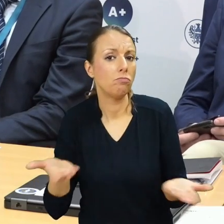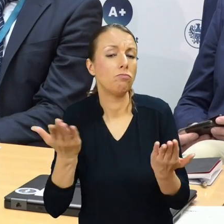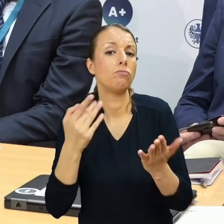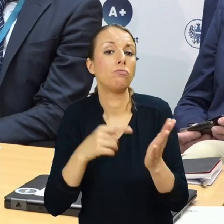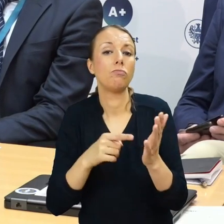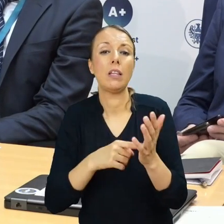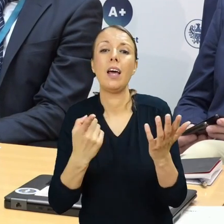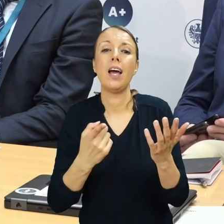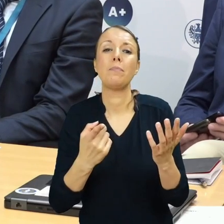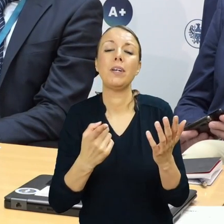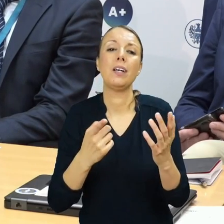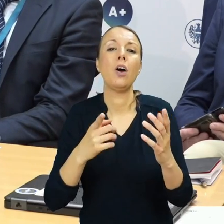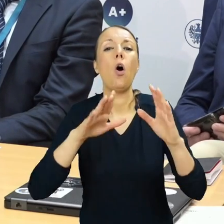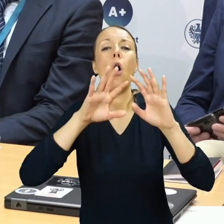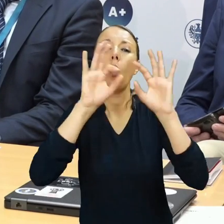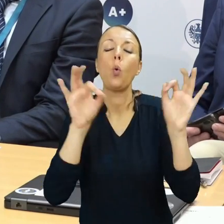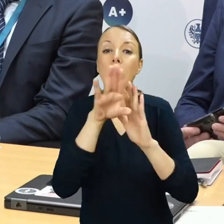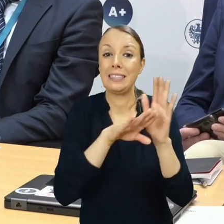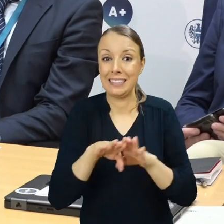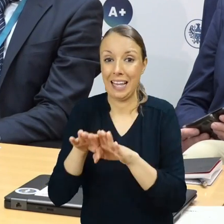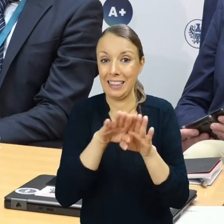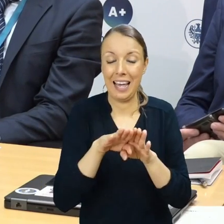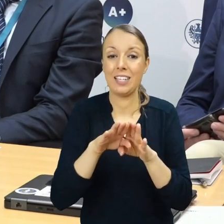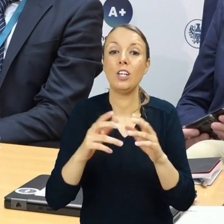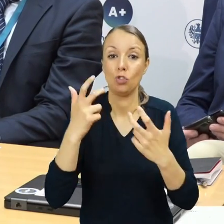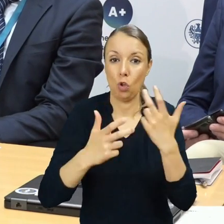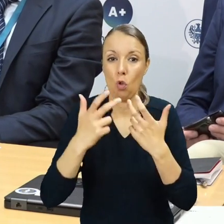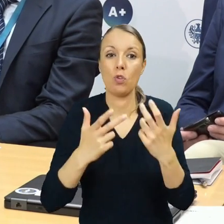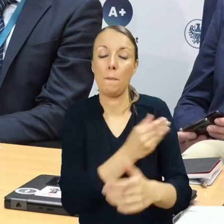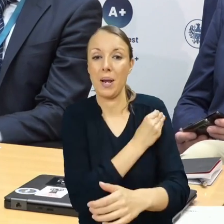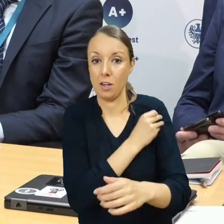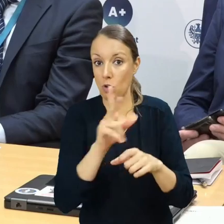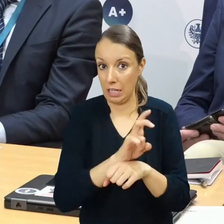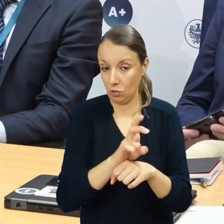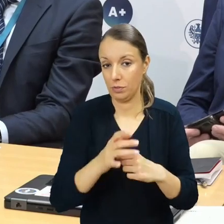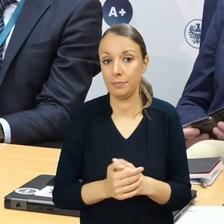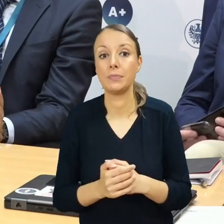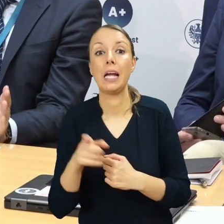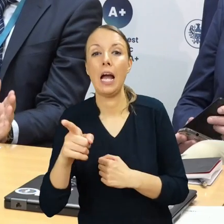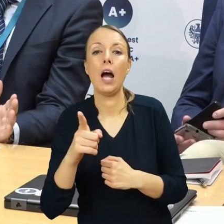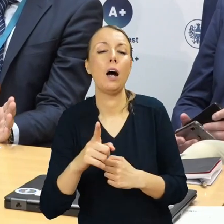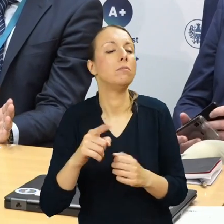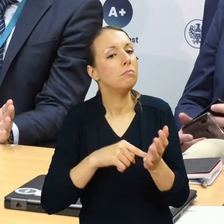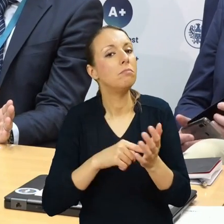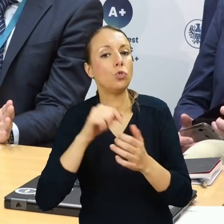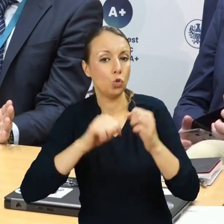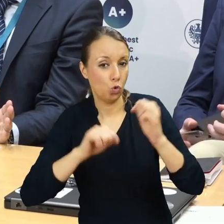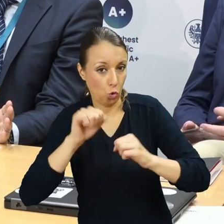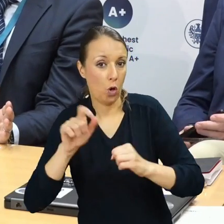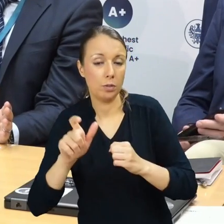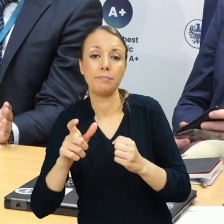materialno-technicznej. I widziałem, że oczekiwanie sądu było takie, aby chyba to nawet proste pismo, nie zachowujące formy przewidzianej